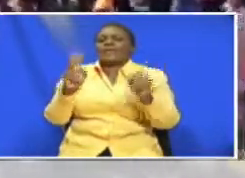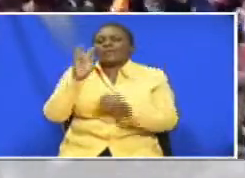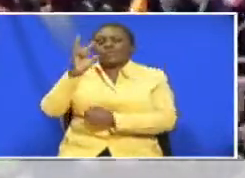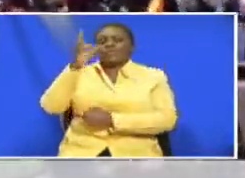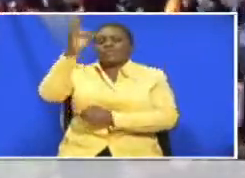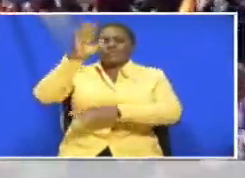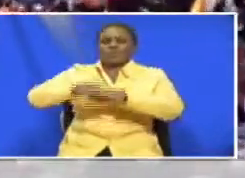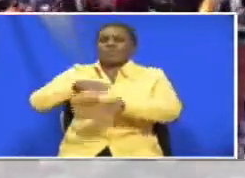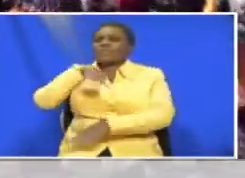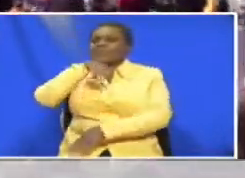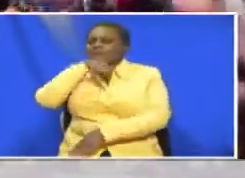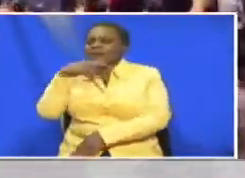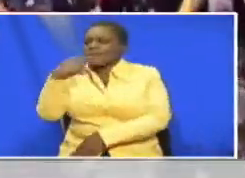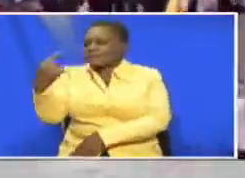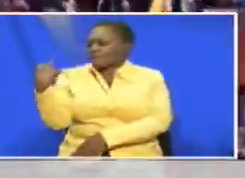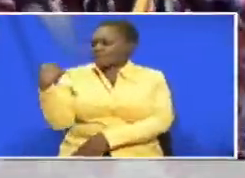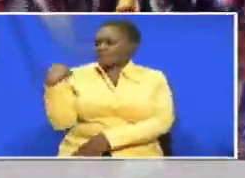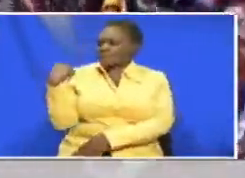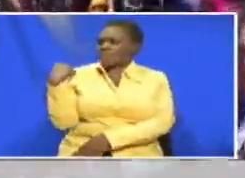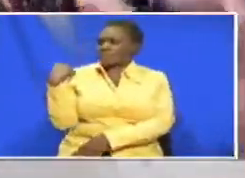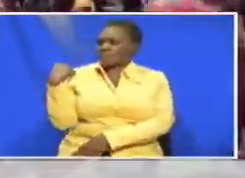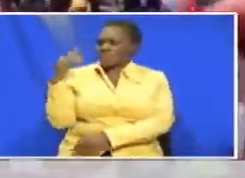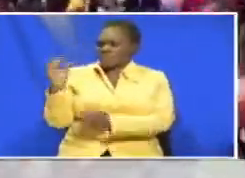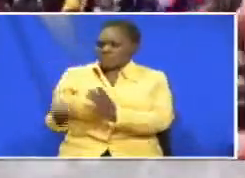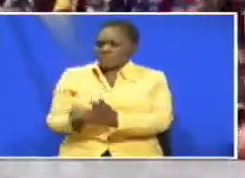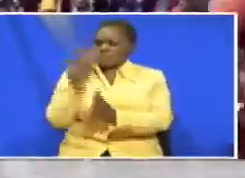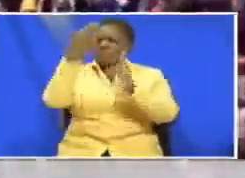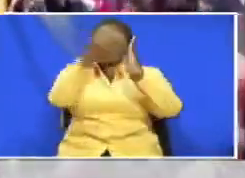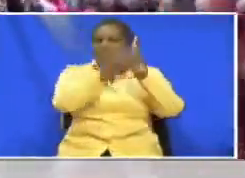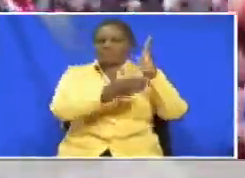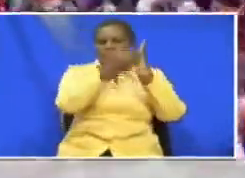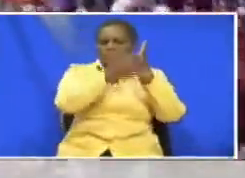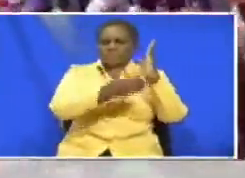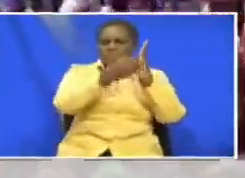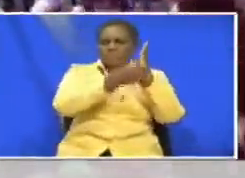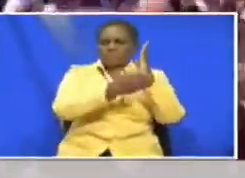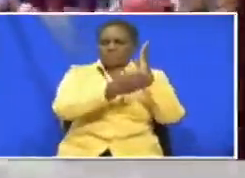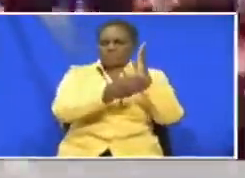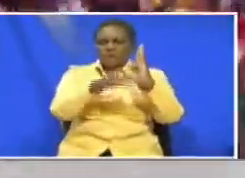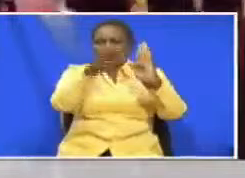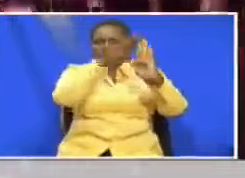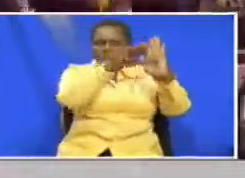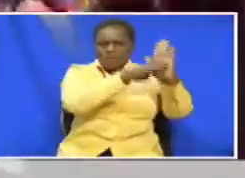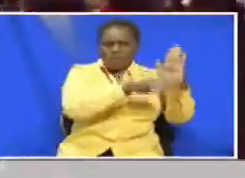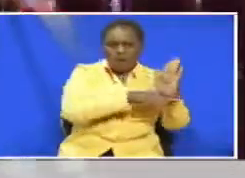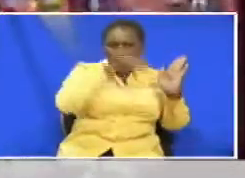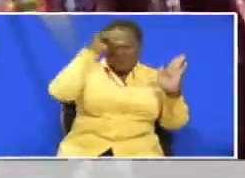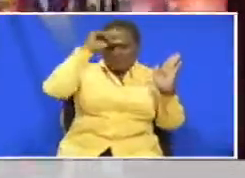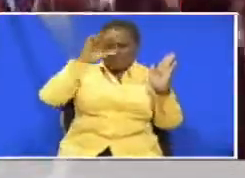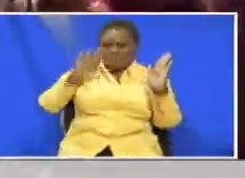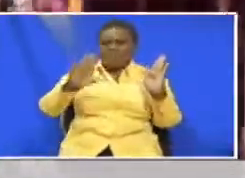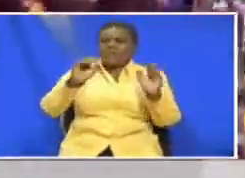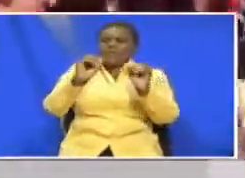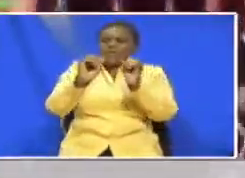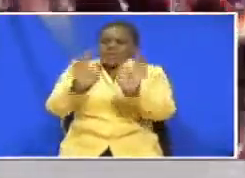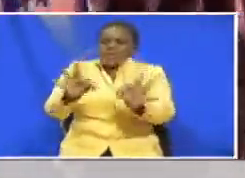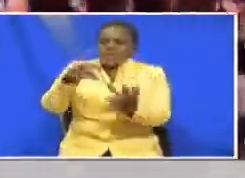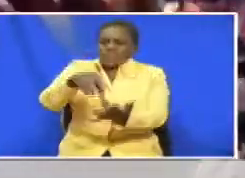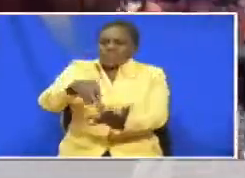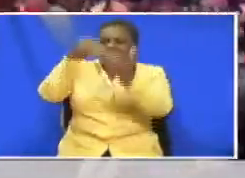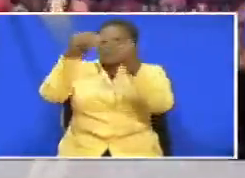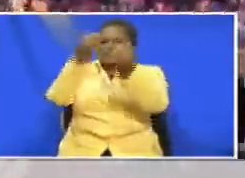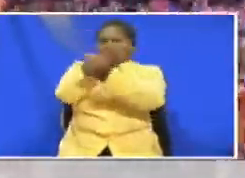itakuwaje. Raila amesema hivi karibuni atazindua manifesto yake itakayotoa ruwaza ya serikali yake iwapo atachaguliwa kama